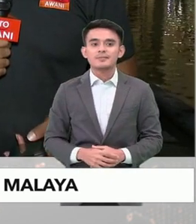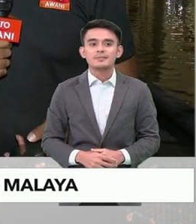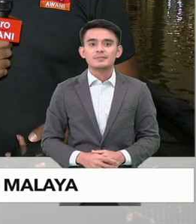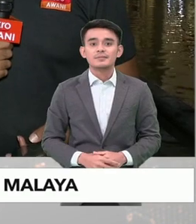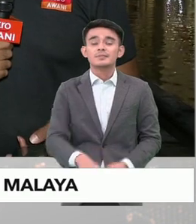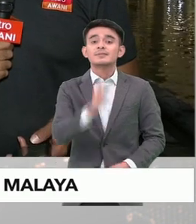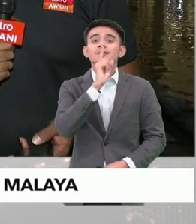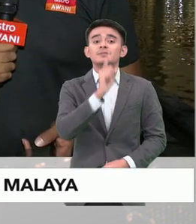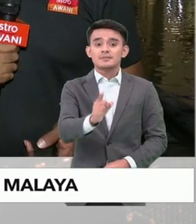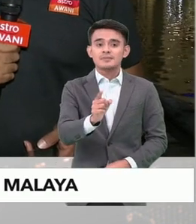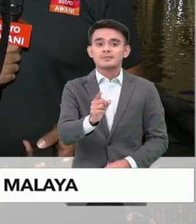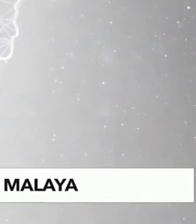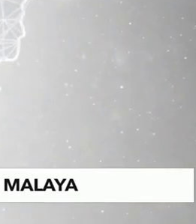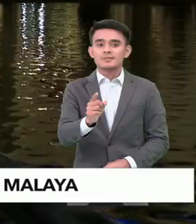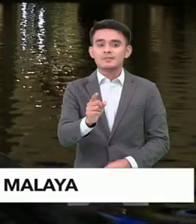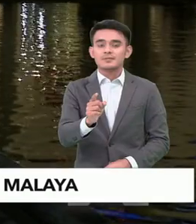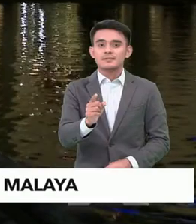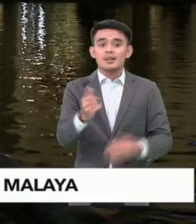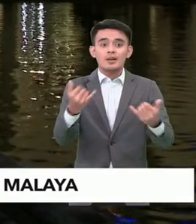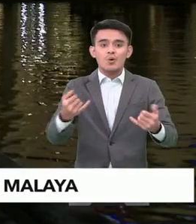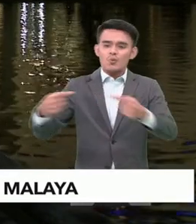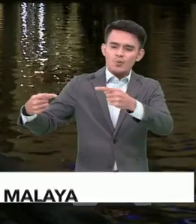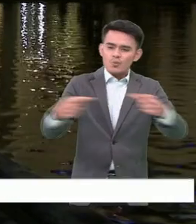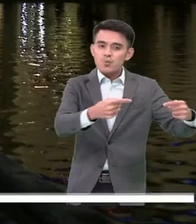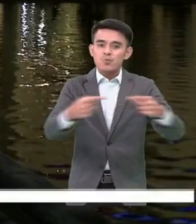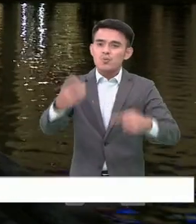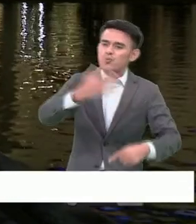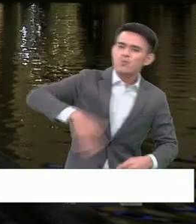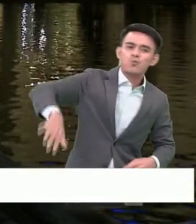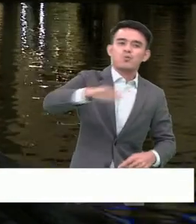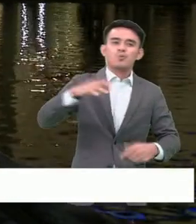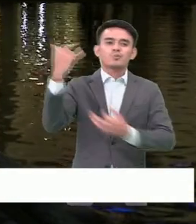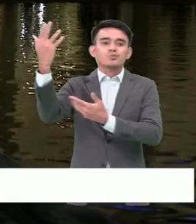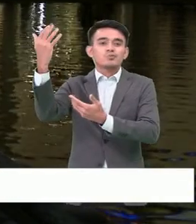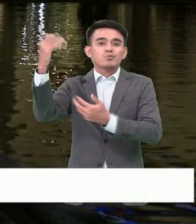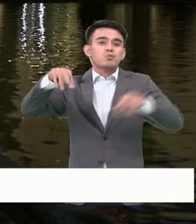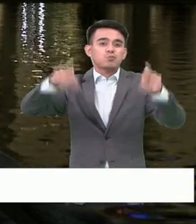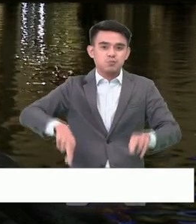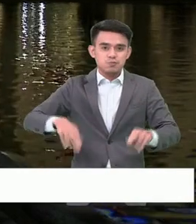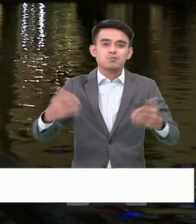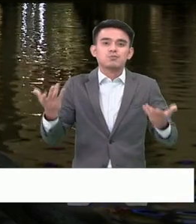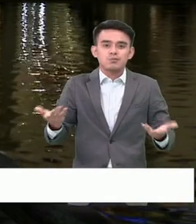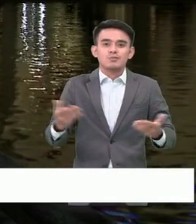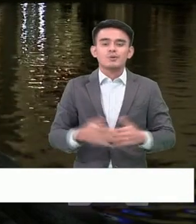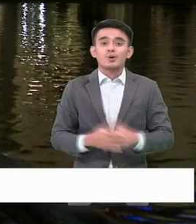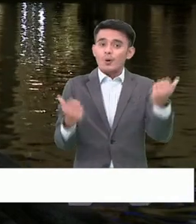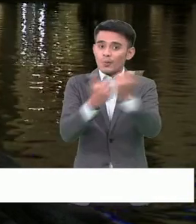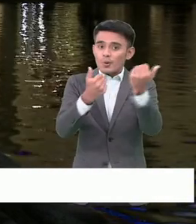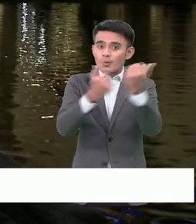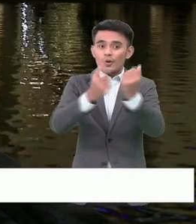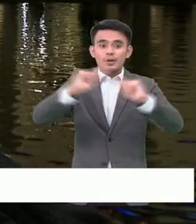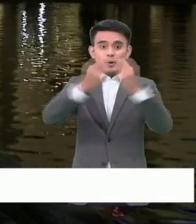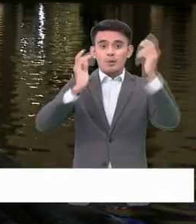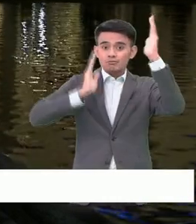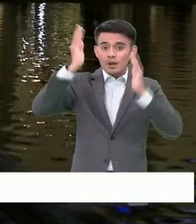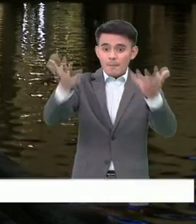ya benar sebenarnya Nayla inilah perlawanan yang kita tunggu-tunggu sebenarnya seluruh rakyat Malaysia penyoko penyokong harimau melaya